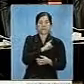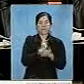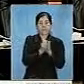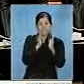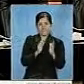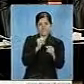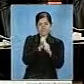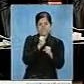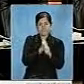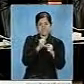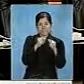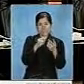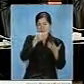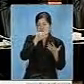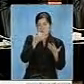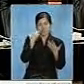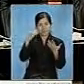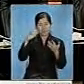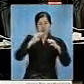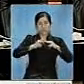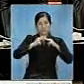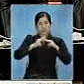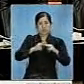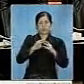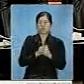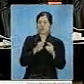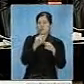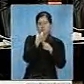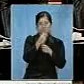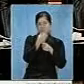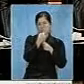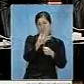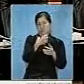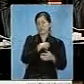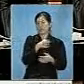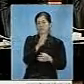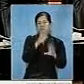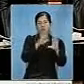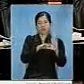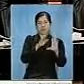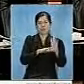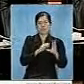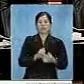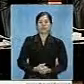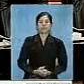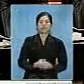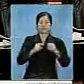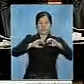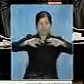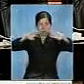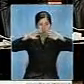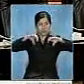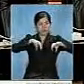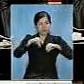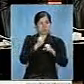ชีพอิสระสนใจที่จะออมโดยรับการสมทบจากภาครัฐดังนั้นสิ่งที่รัฐบาลนี้ดำเนินการ